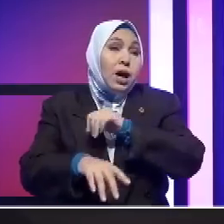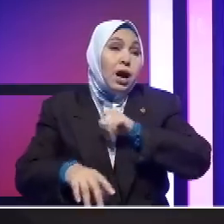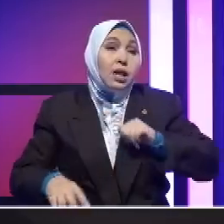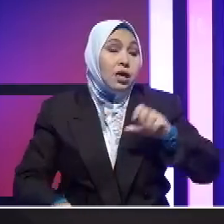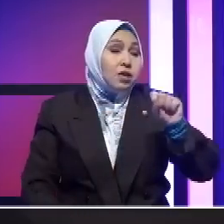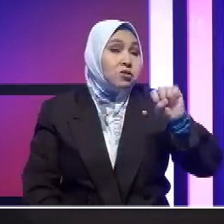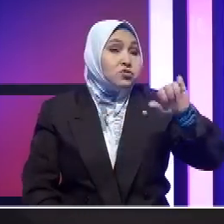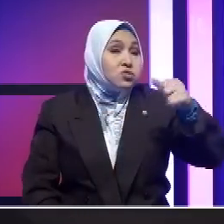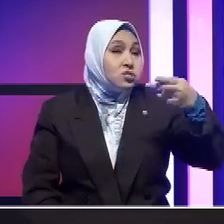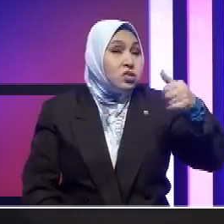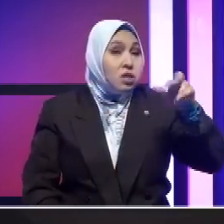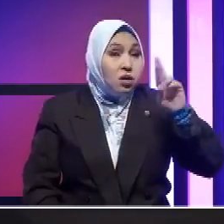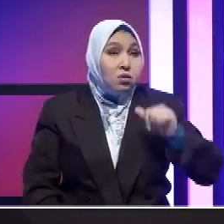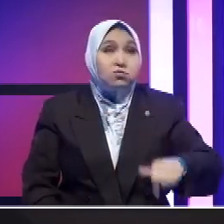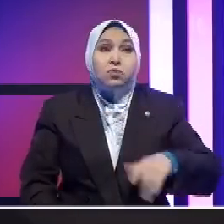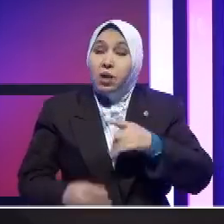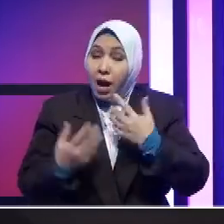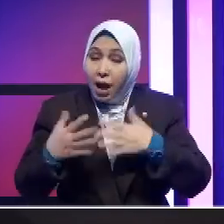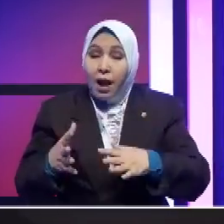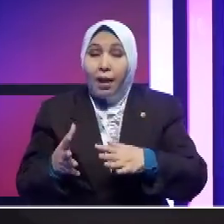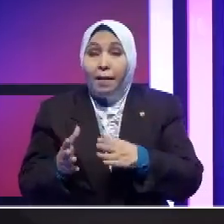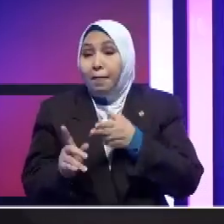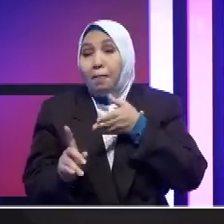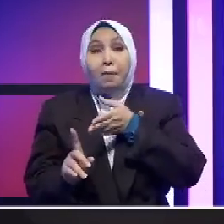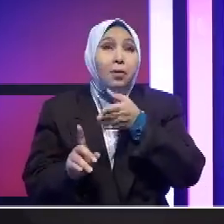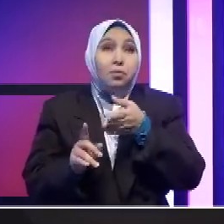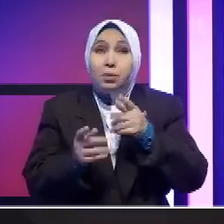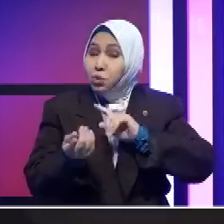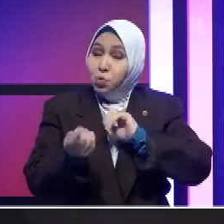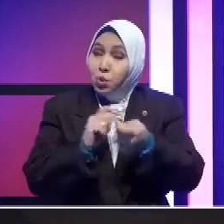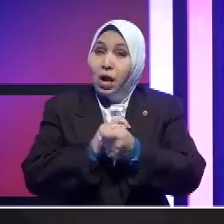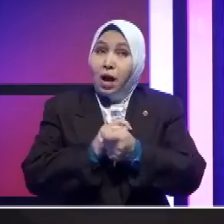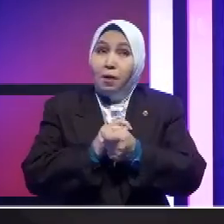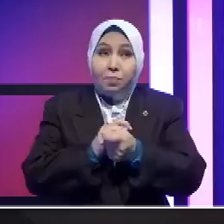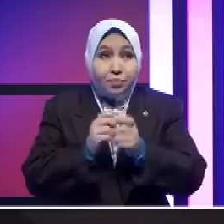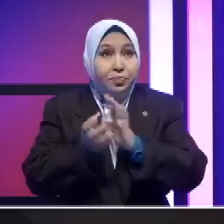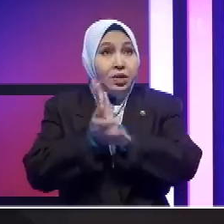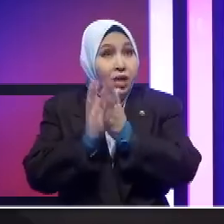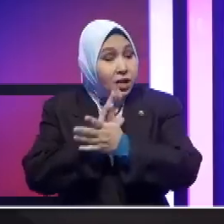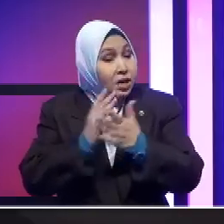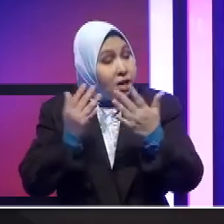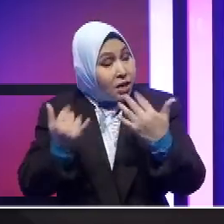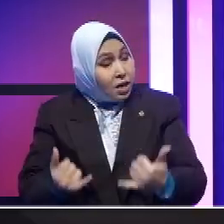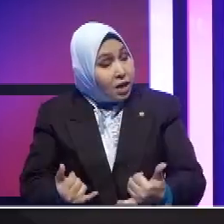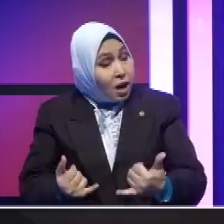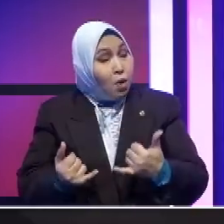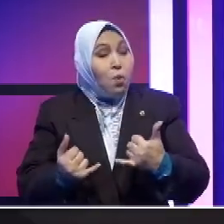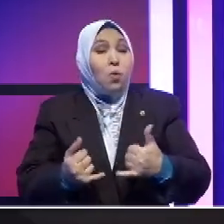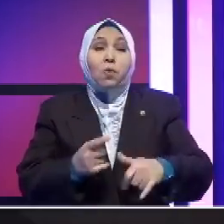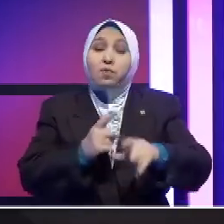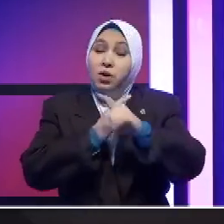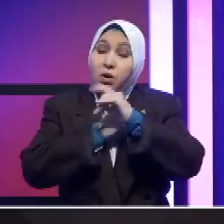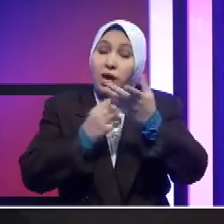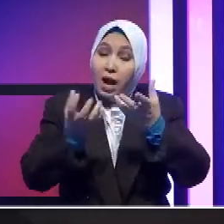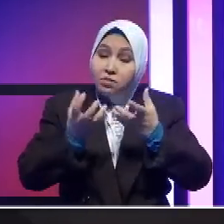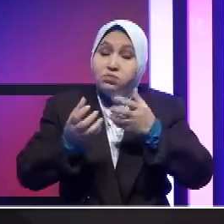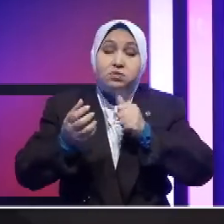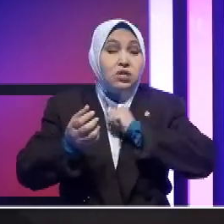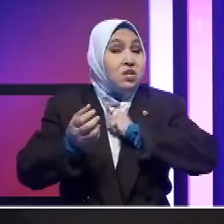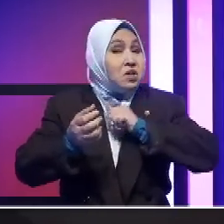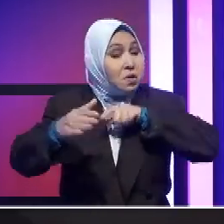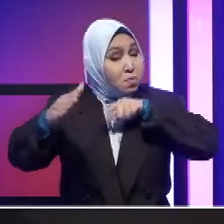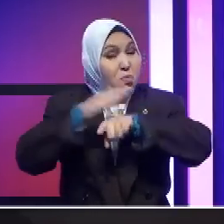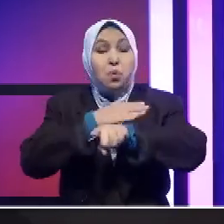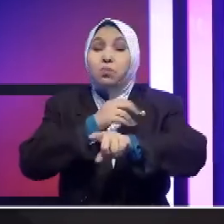istilahnya, harap pagar-pagar makan padi. Ya. Jadi kali ini Firaun ingin membunuh ya, membunuh Nabi Musa. Biar aku handle, biar